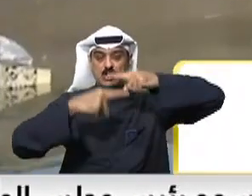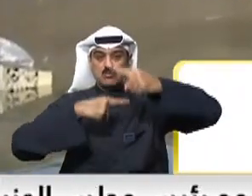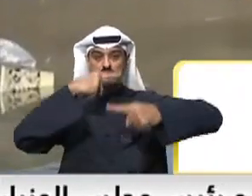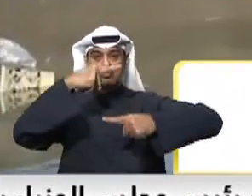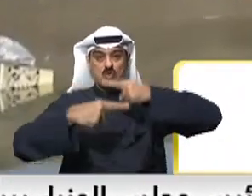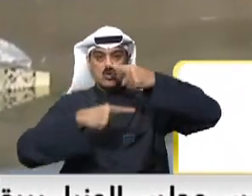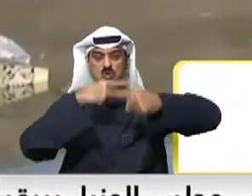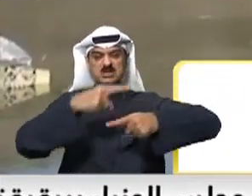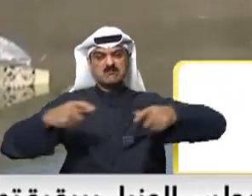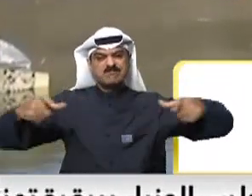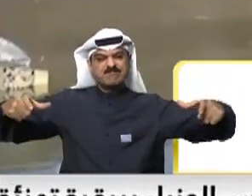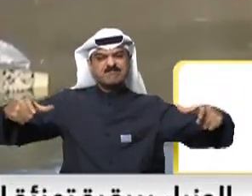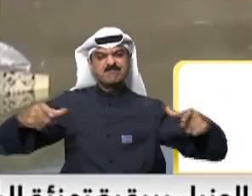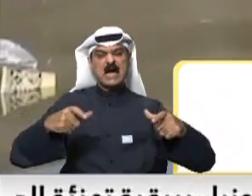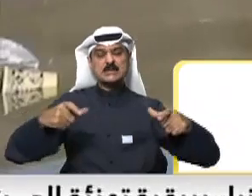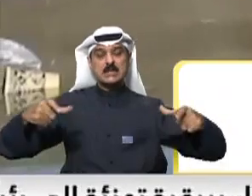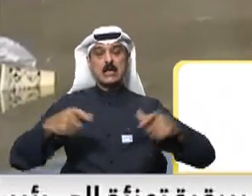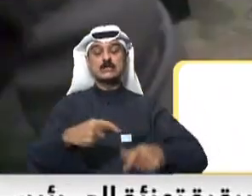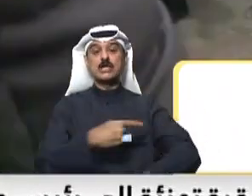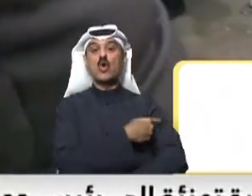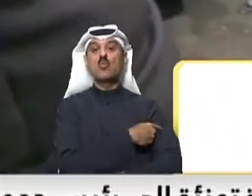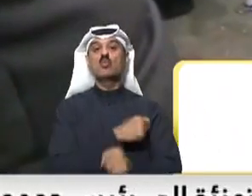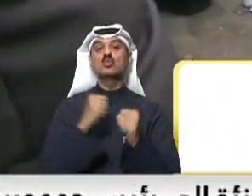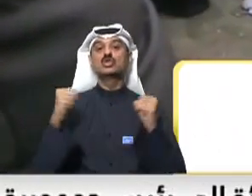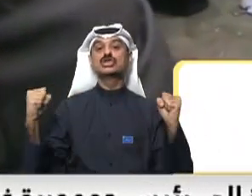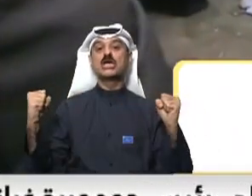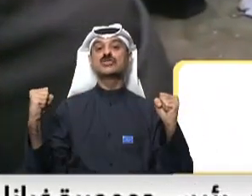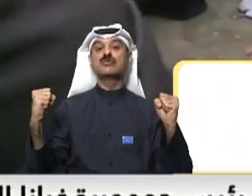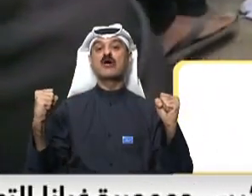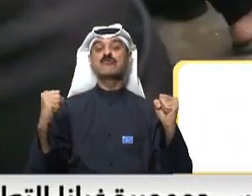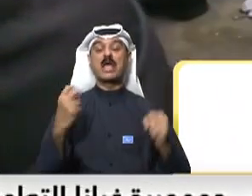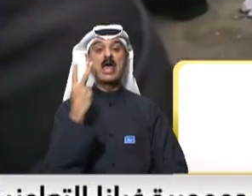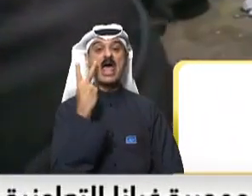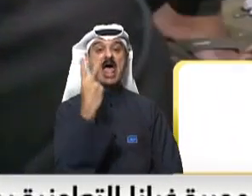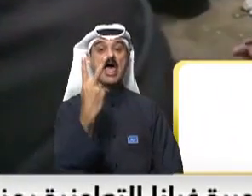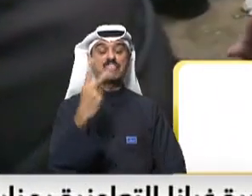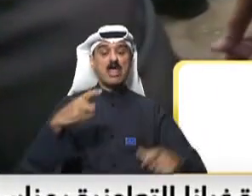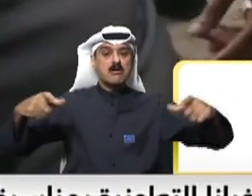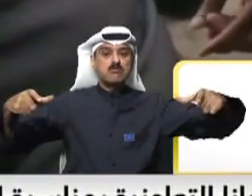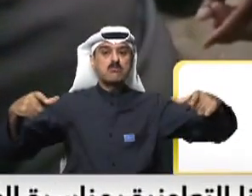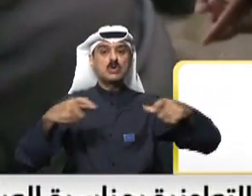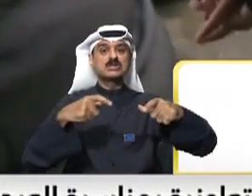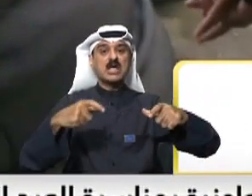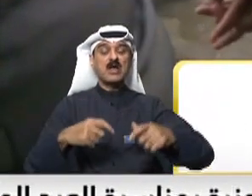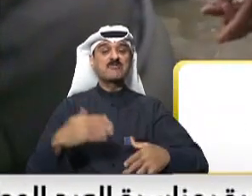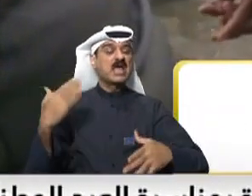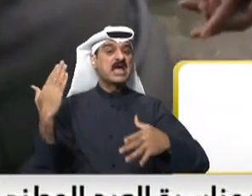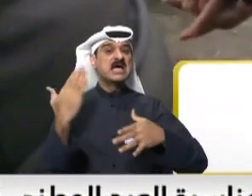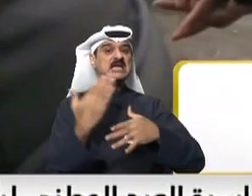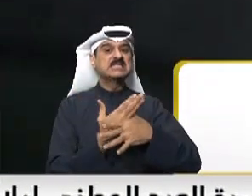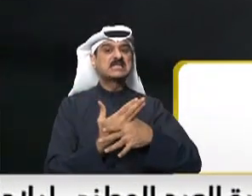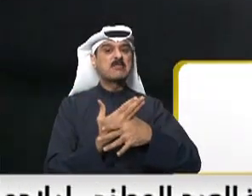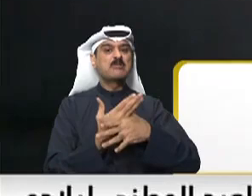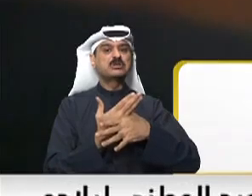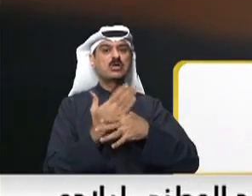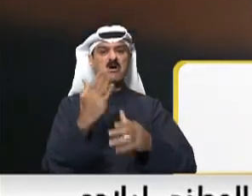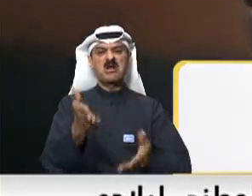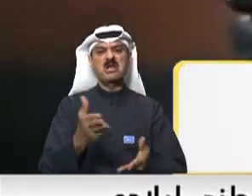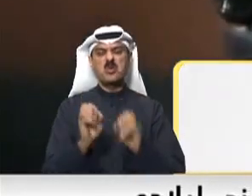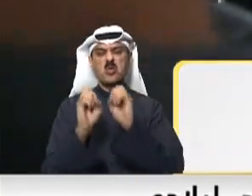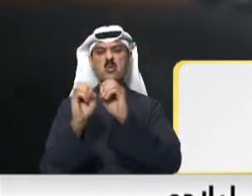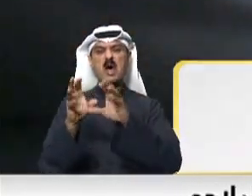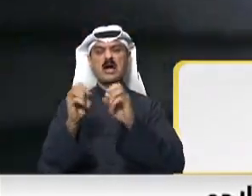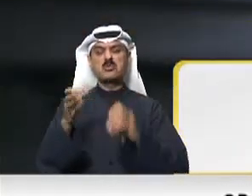استمرار محاصرة مجمع ناصر الطبي ومستشفى الأمل مع تواصل ارتفاع أعداد الشهداء، حيث